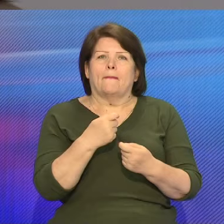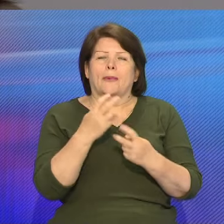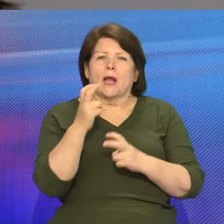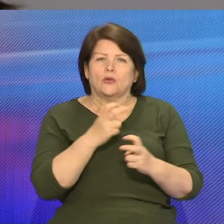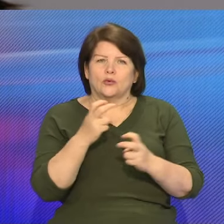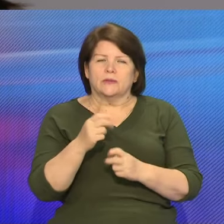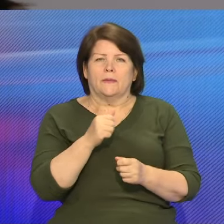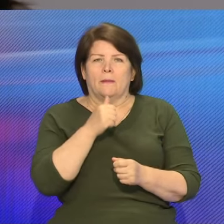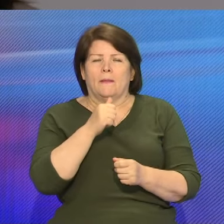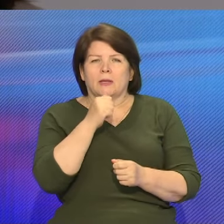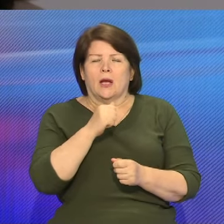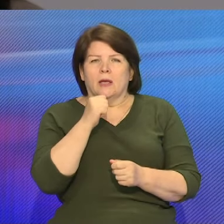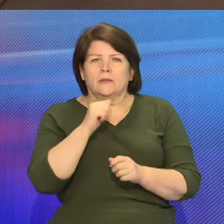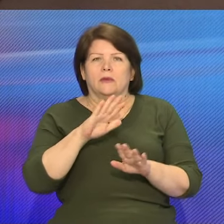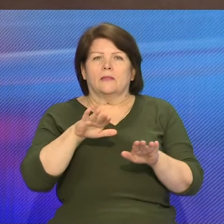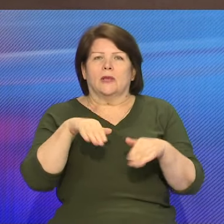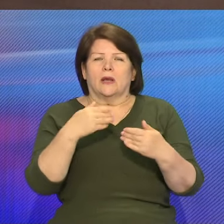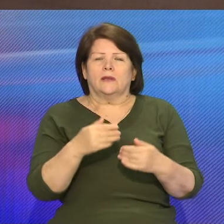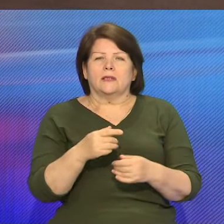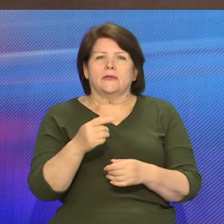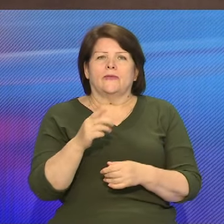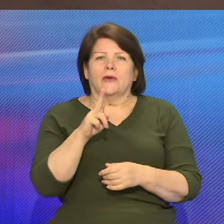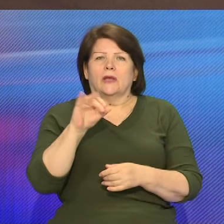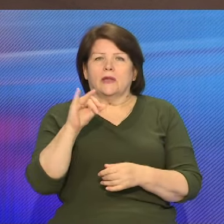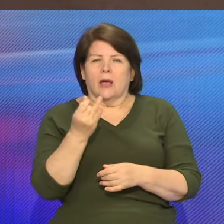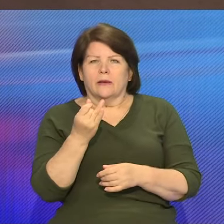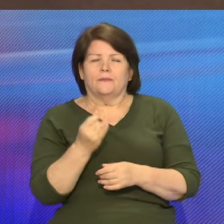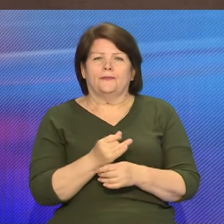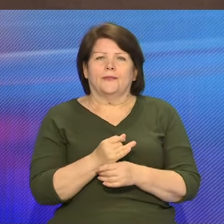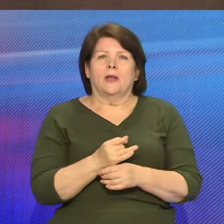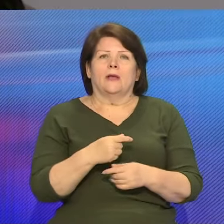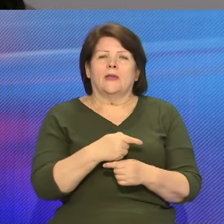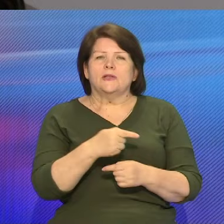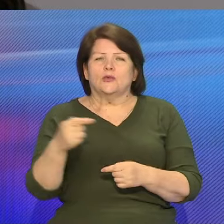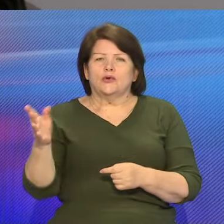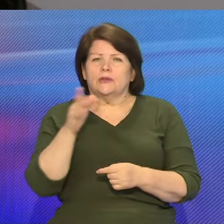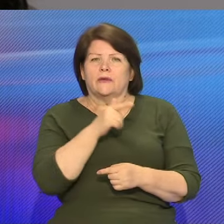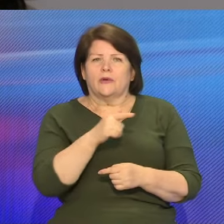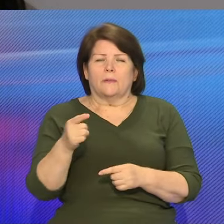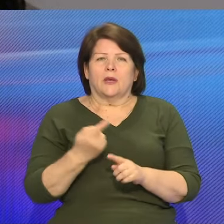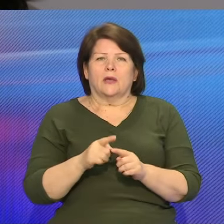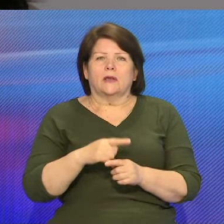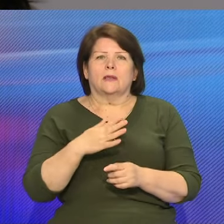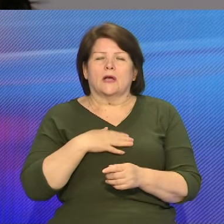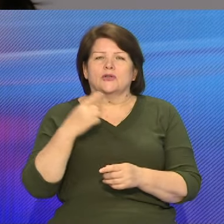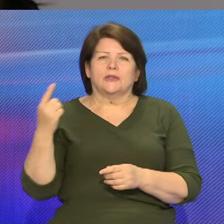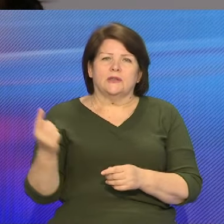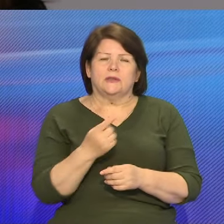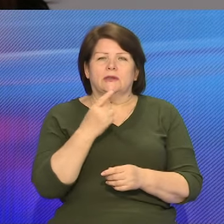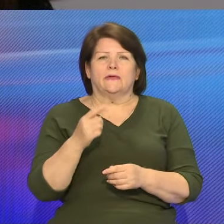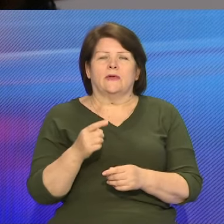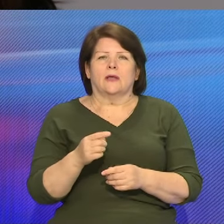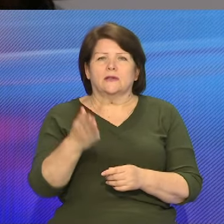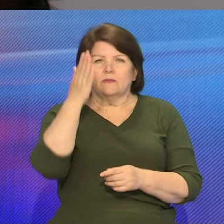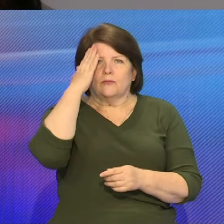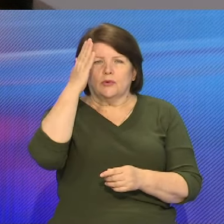и производить, и предлагать продукцию для китайской техники. Но на текущий момент это наш единственный способ, это финансирование, это